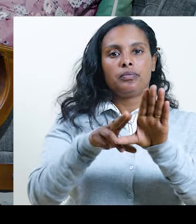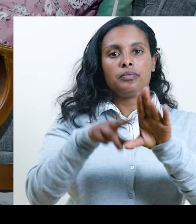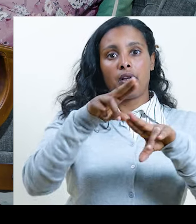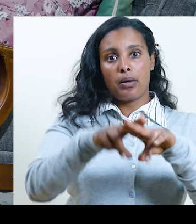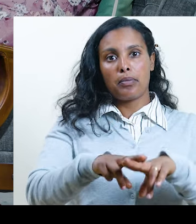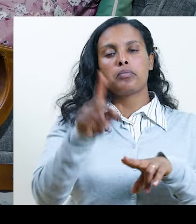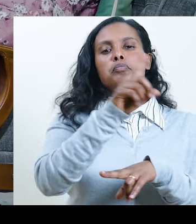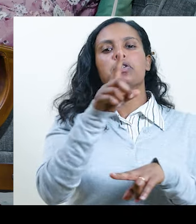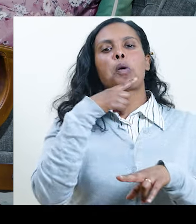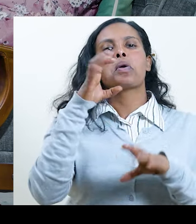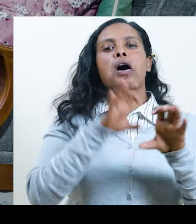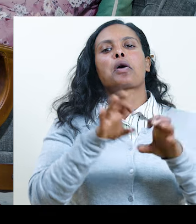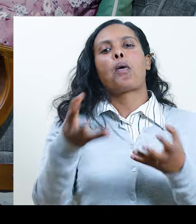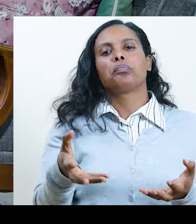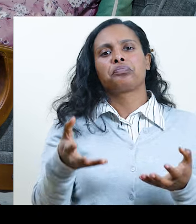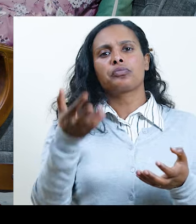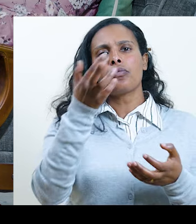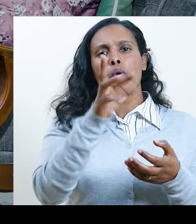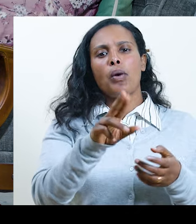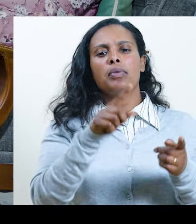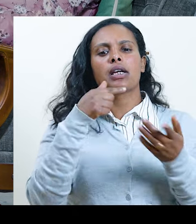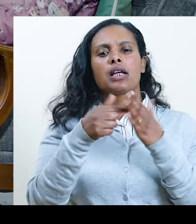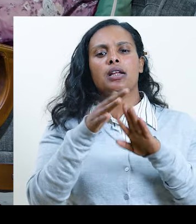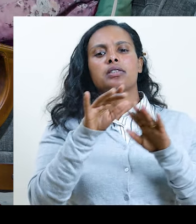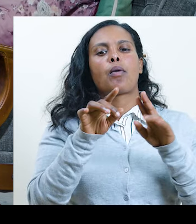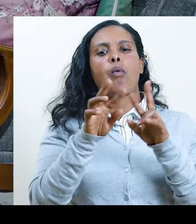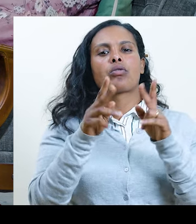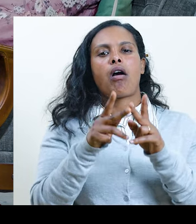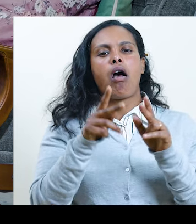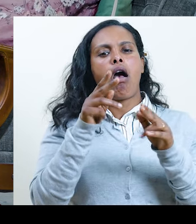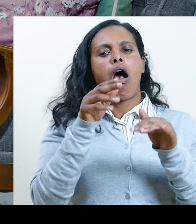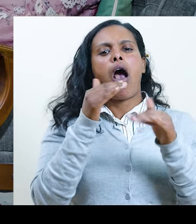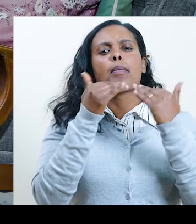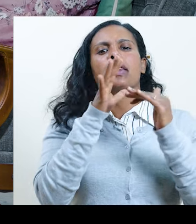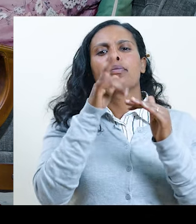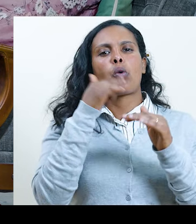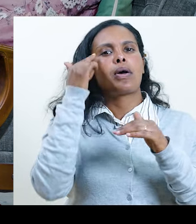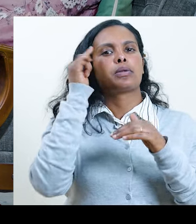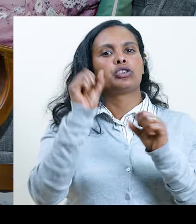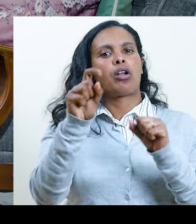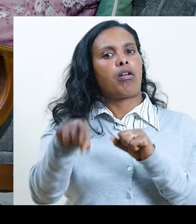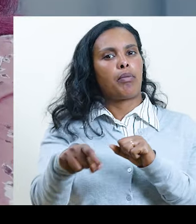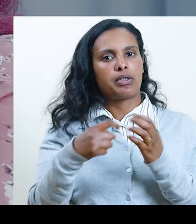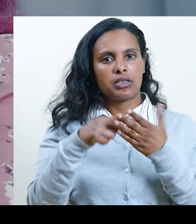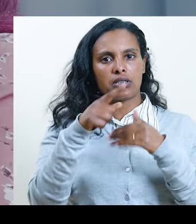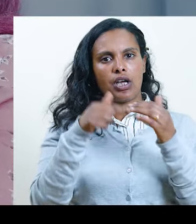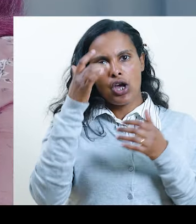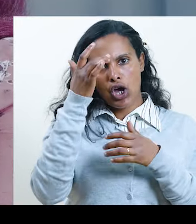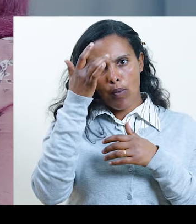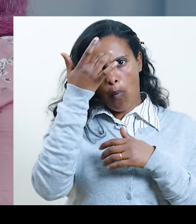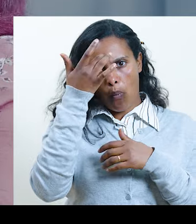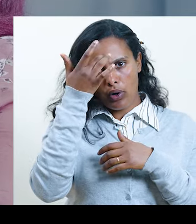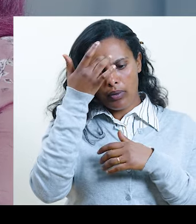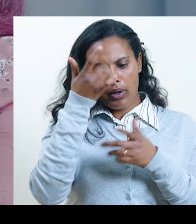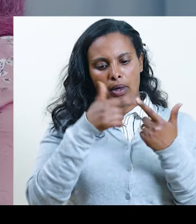ላይ ተቀምጠን ምንድነው ምናደርገው ወይስ እኔ ለዛ ቦታ አልመጥንም ብሎ ያ ሰው ማሰብ መቻል አለበት ስለዚህ